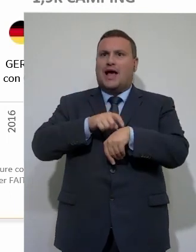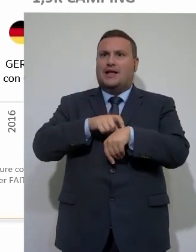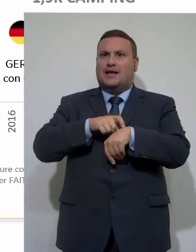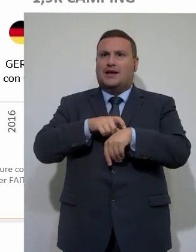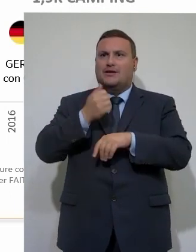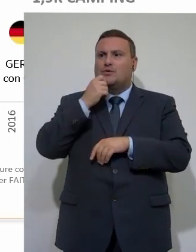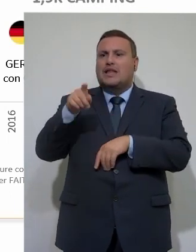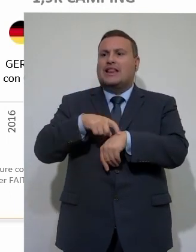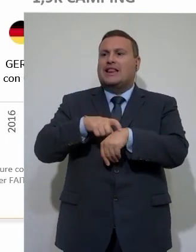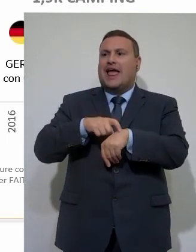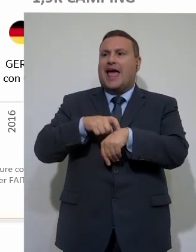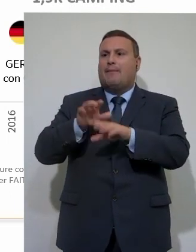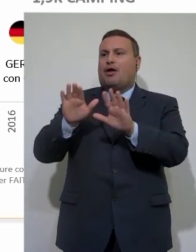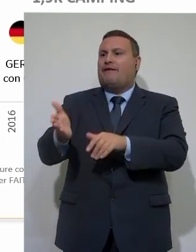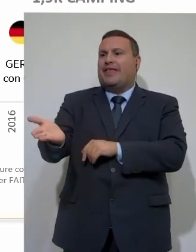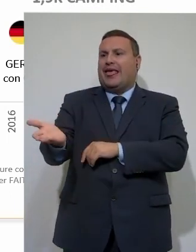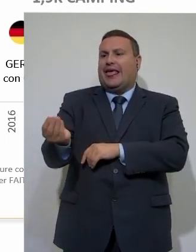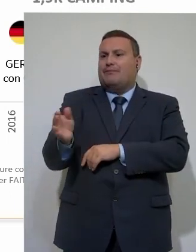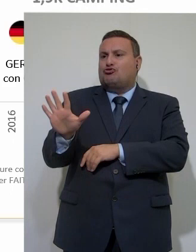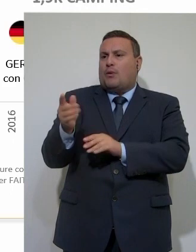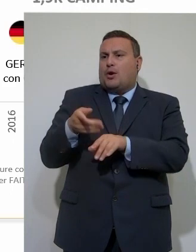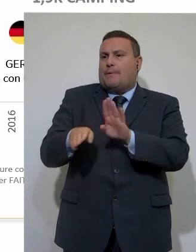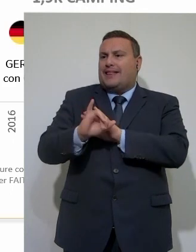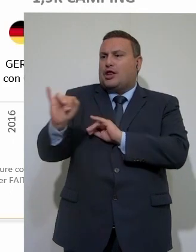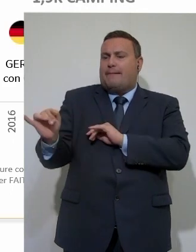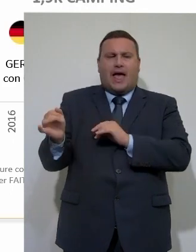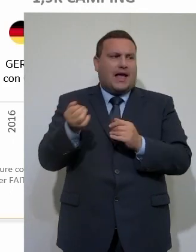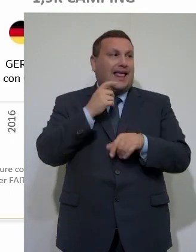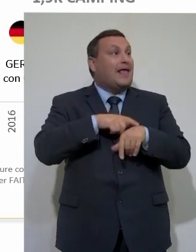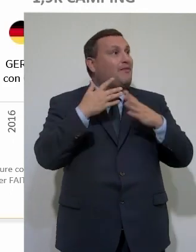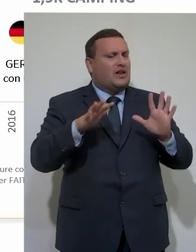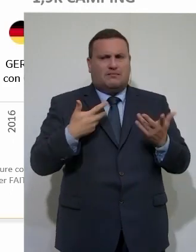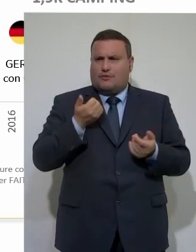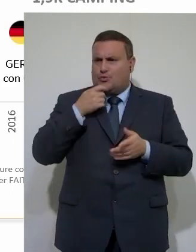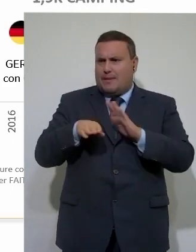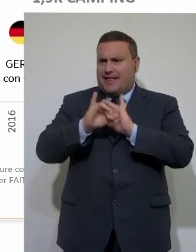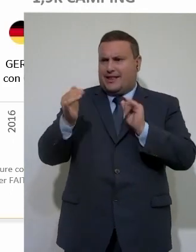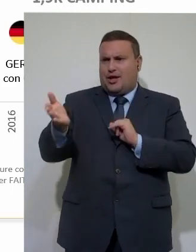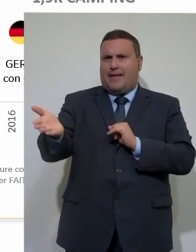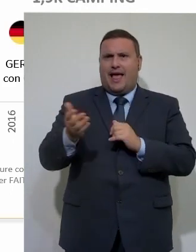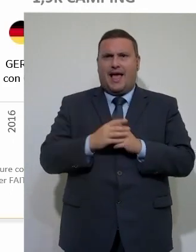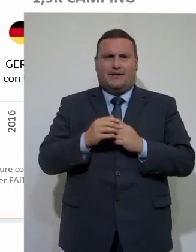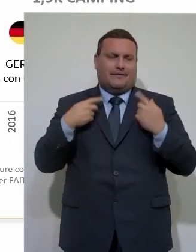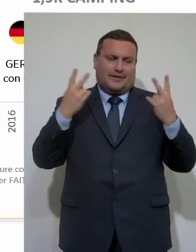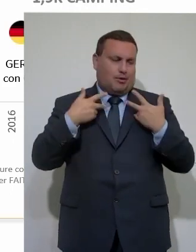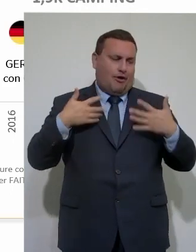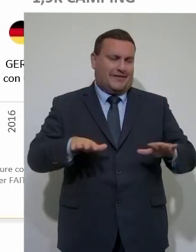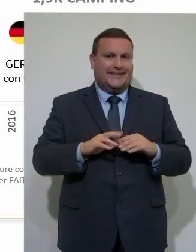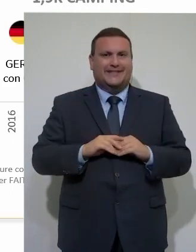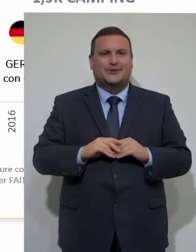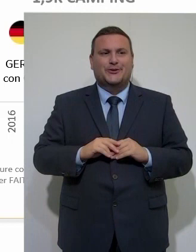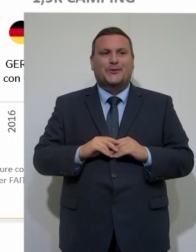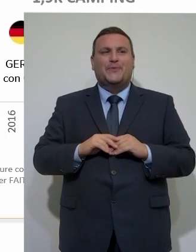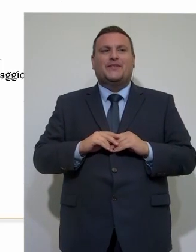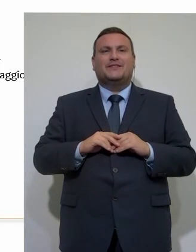attivare. No, lo so, facciamo ripartire. Terminato. L'Italia è una delle potenze in chiave, ho finito, è una delle potenze in